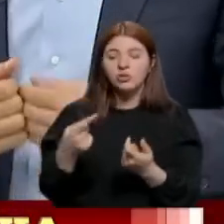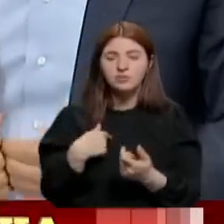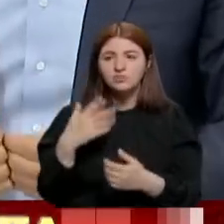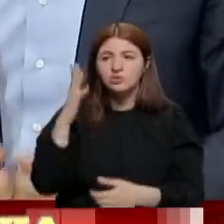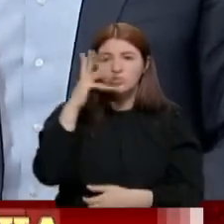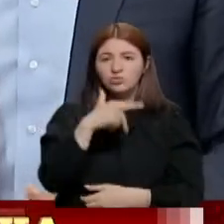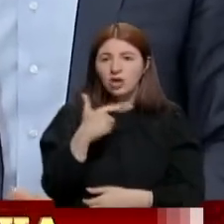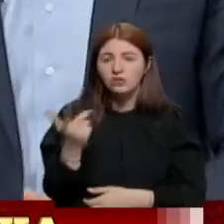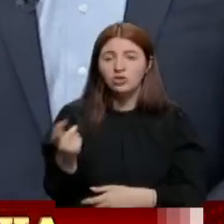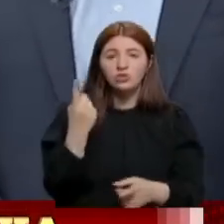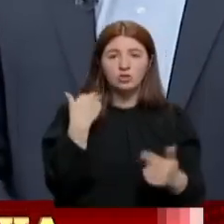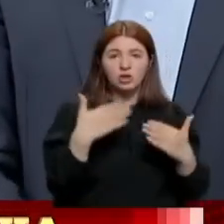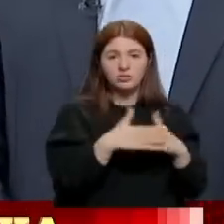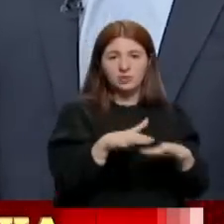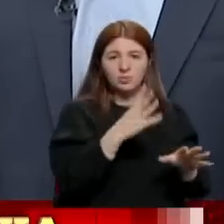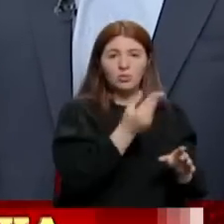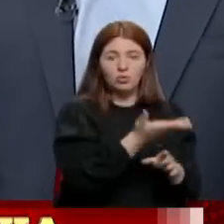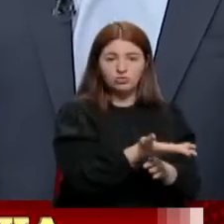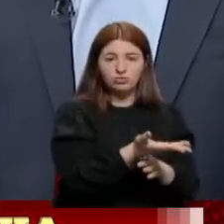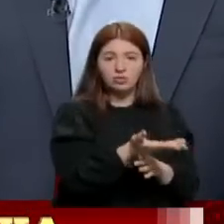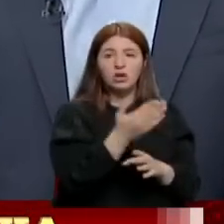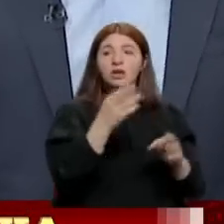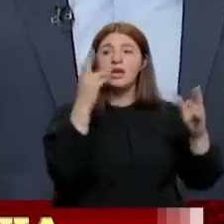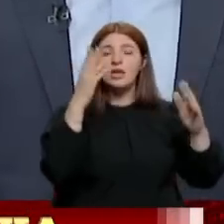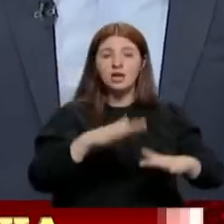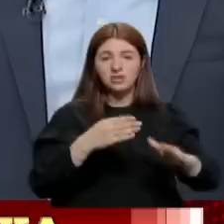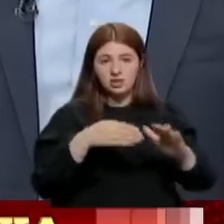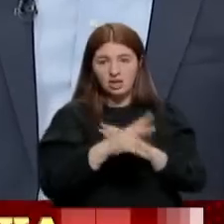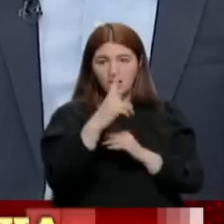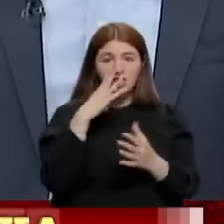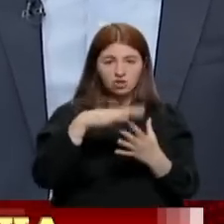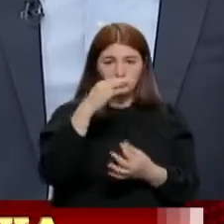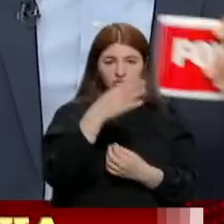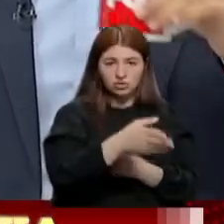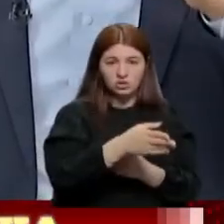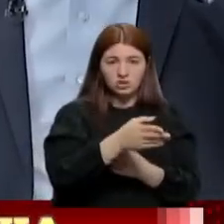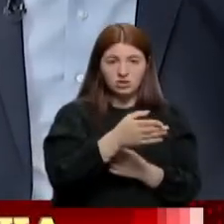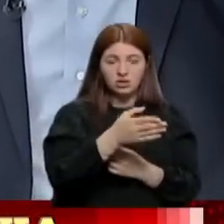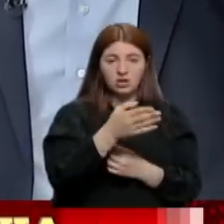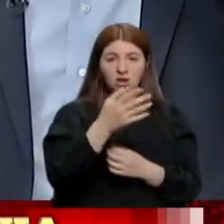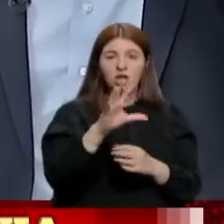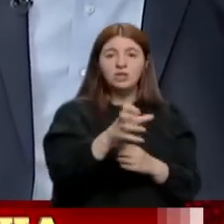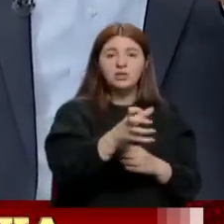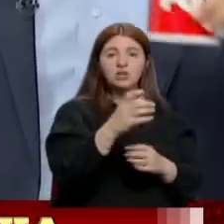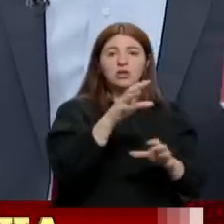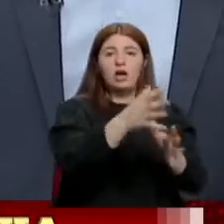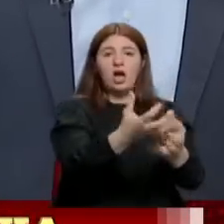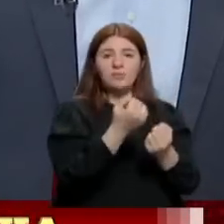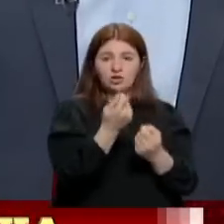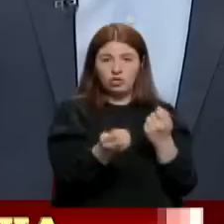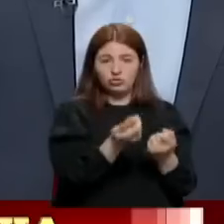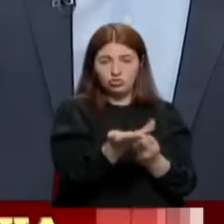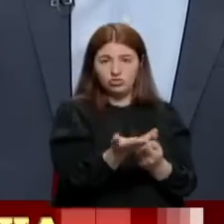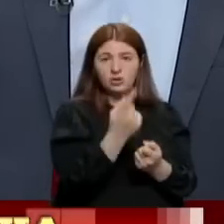için utançtır. Dün akşam deprem oldu. Elbette. Enkaza giren iki kişi çamaşır makinesini çıkarmaya